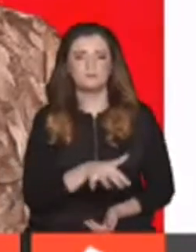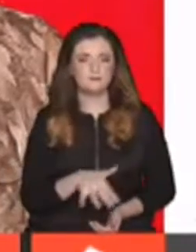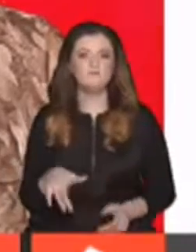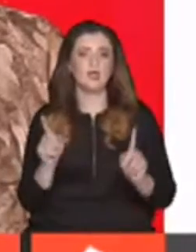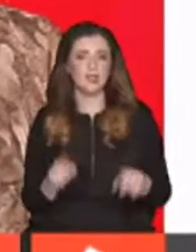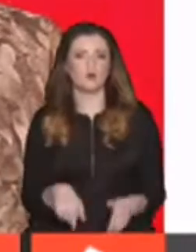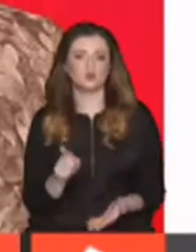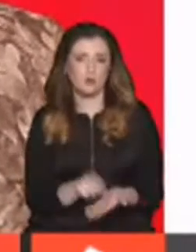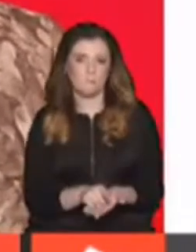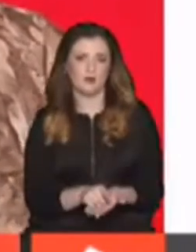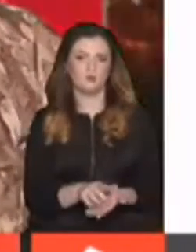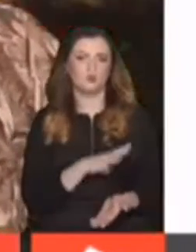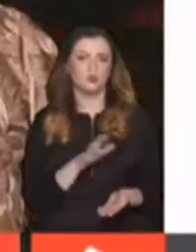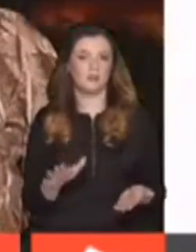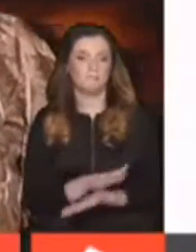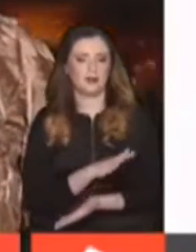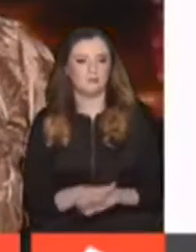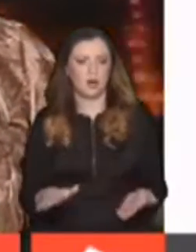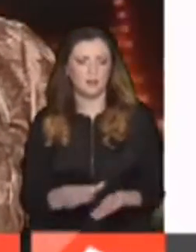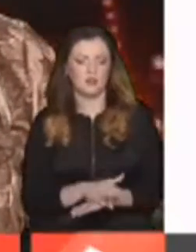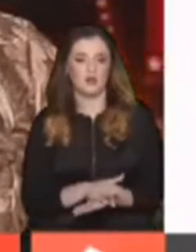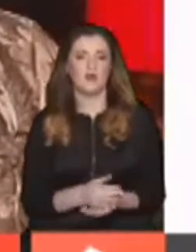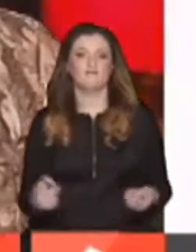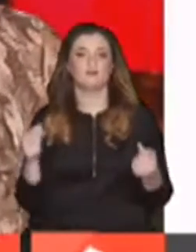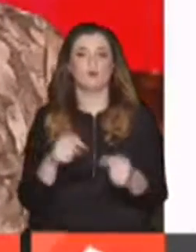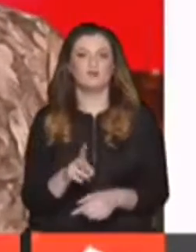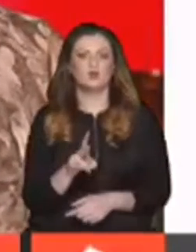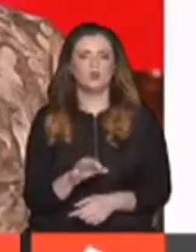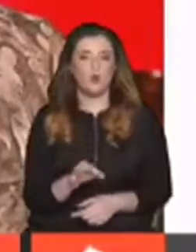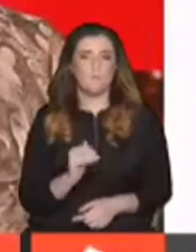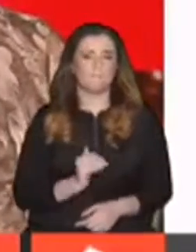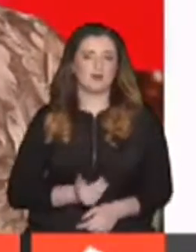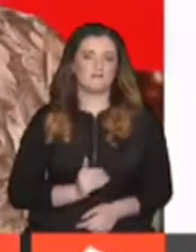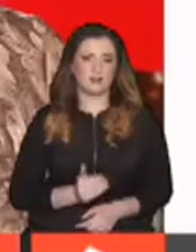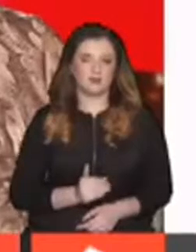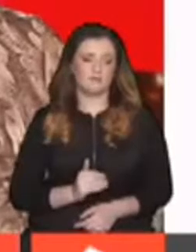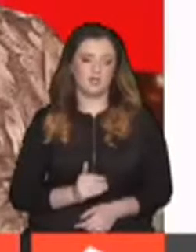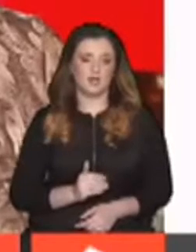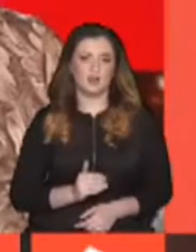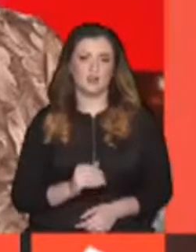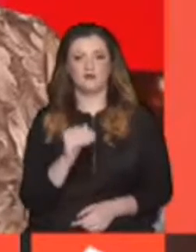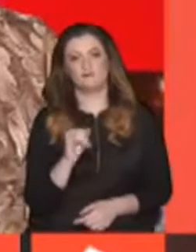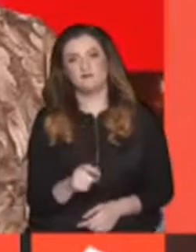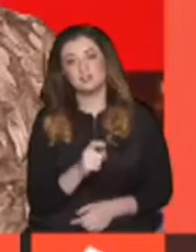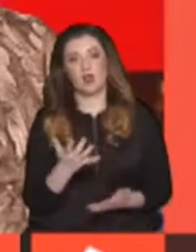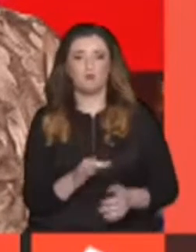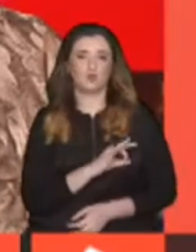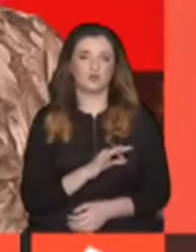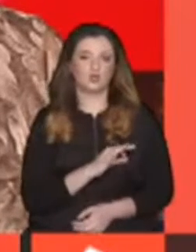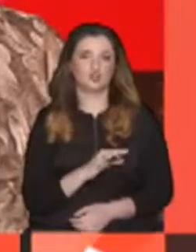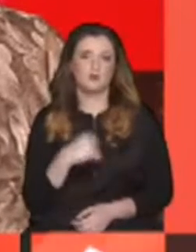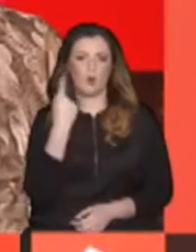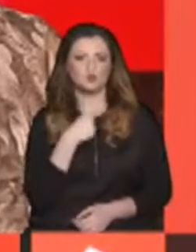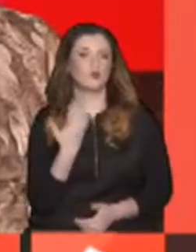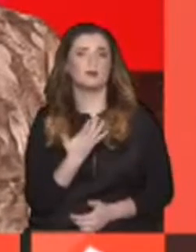території також мають бути прибрані відповідно приватними фізичними або юридичними особами,